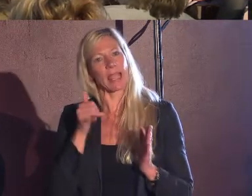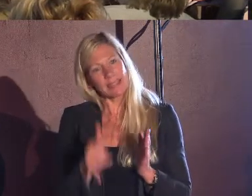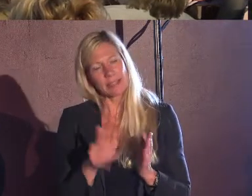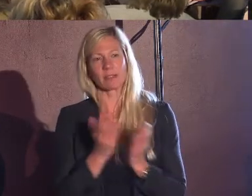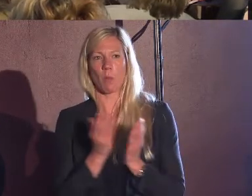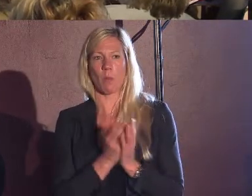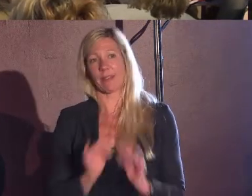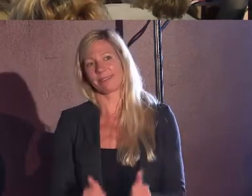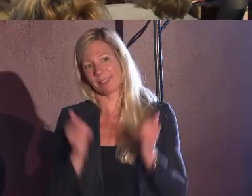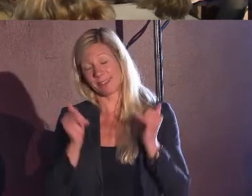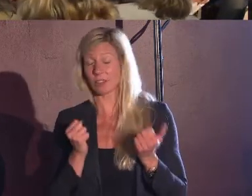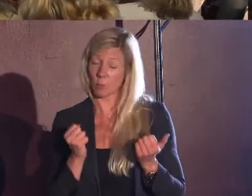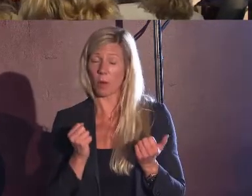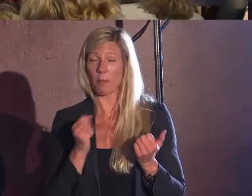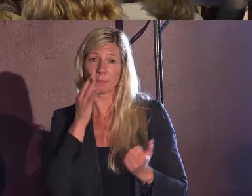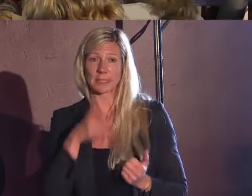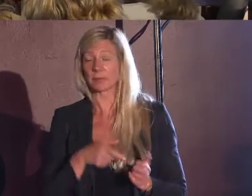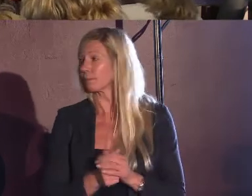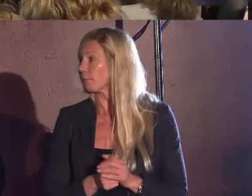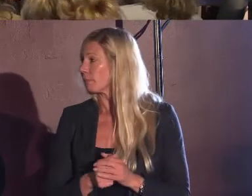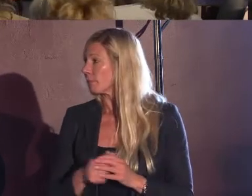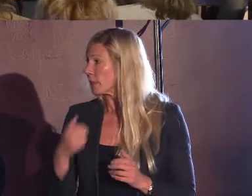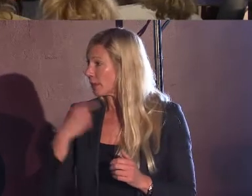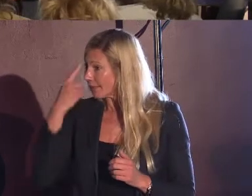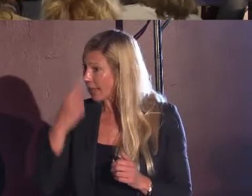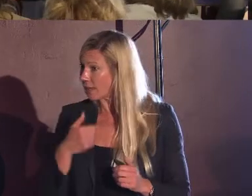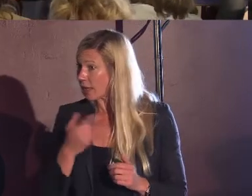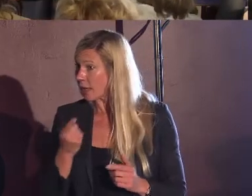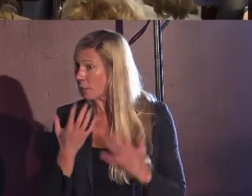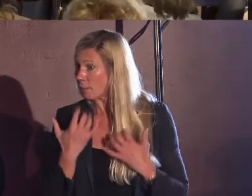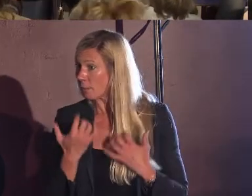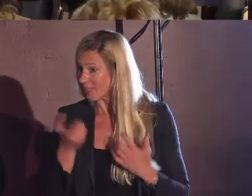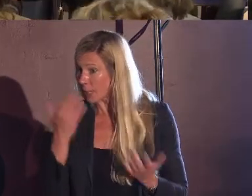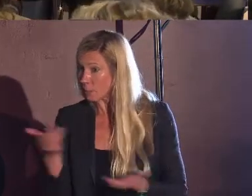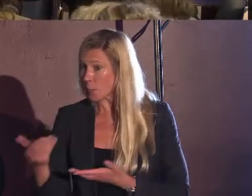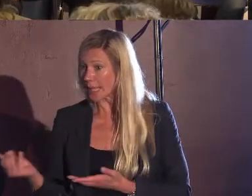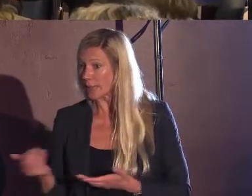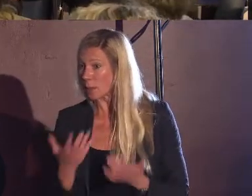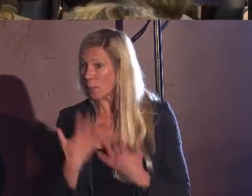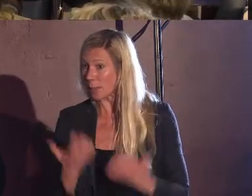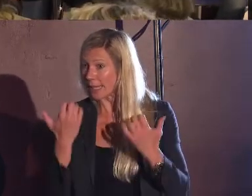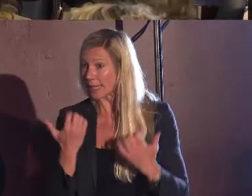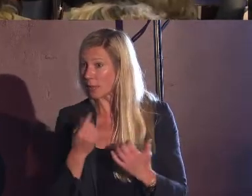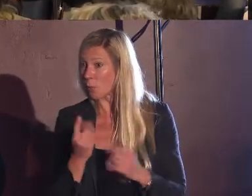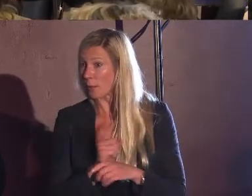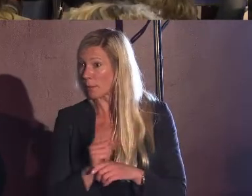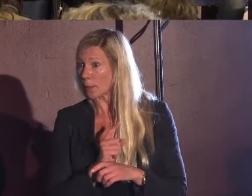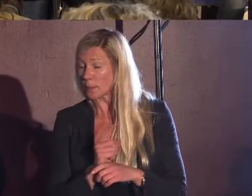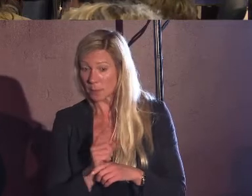med. Mm. Jag tänkte vi skulle öppna upp till publiken lite grann här några minuter och sen så rop det. Så,